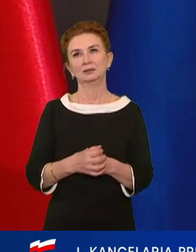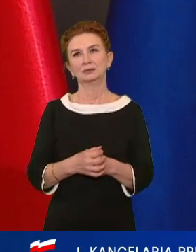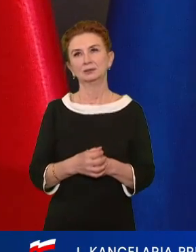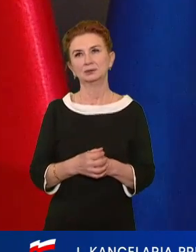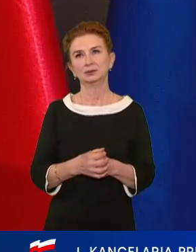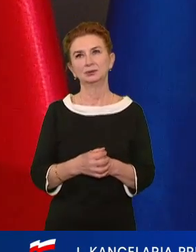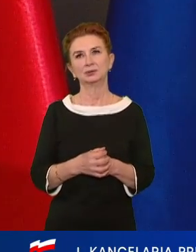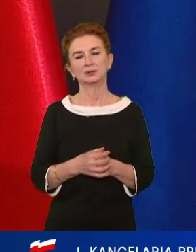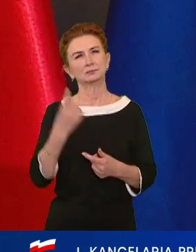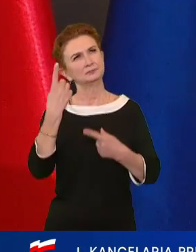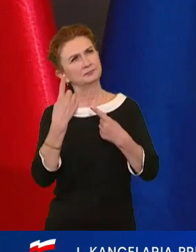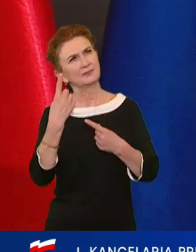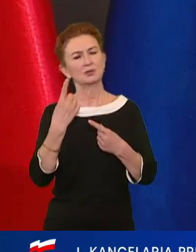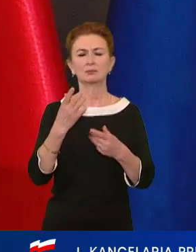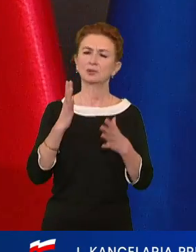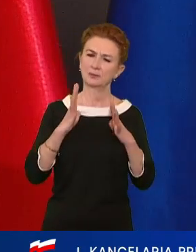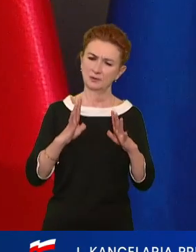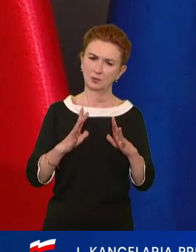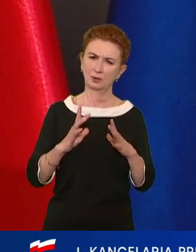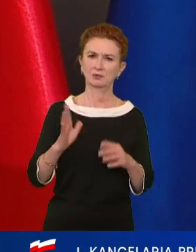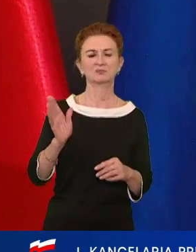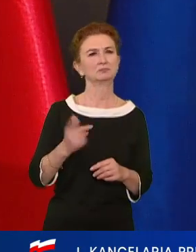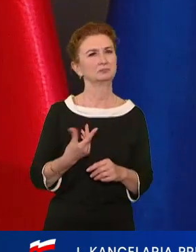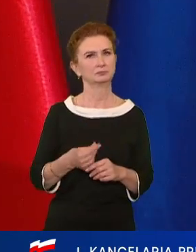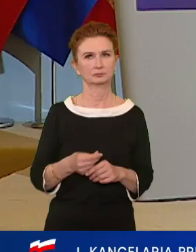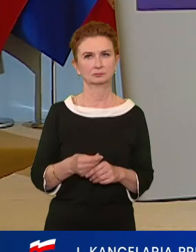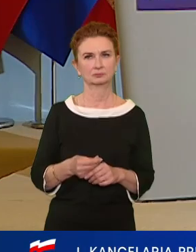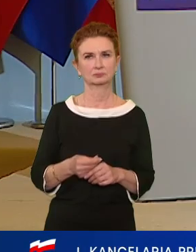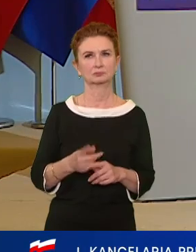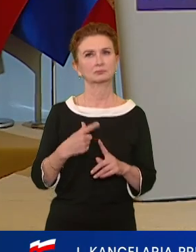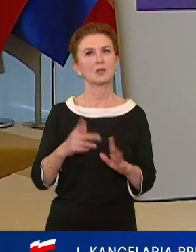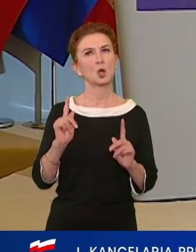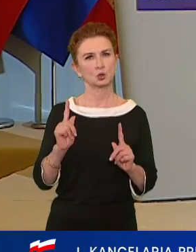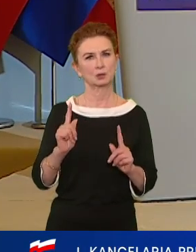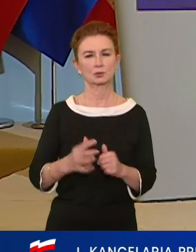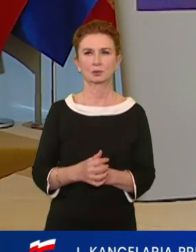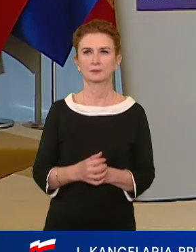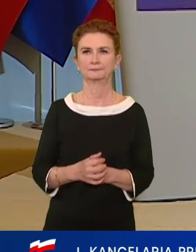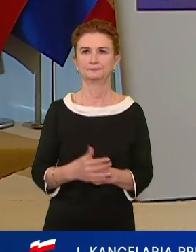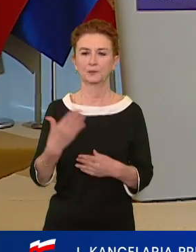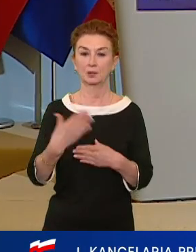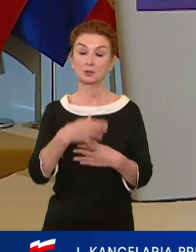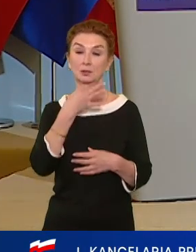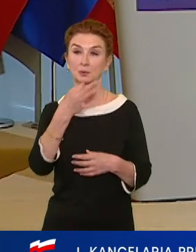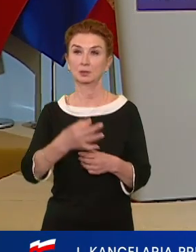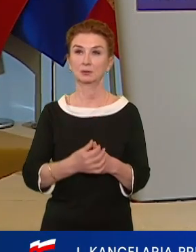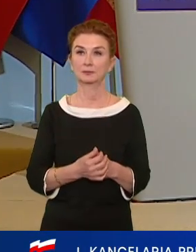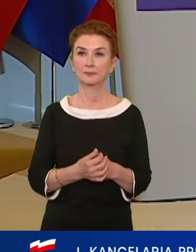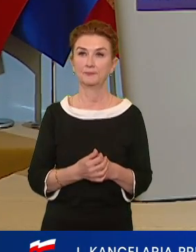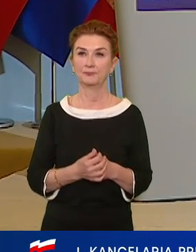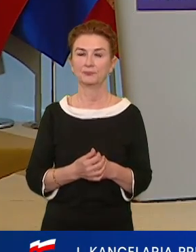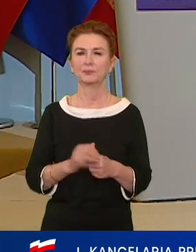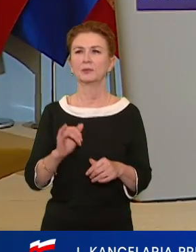podchodzimy do tego bardzo sposób ostrożny dziękuję bardzo proszę bardzo ostatnie pytanie pytanie